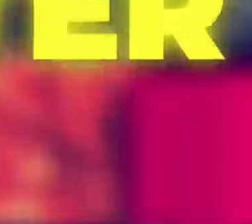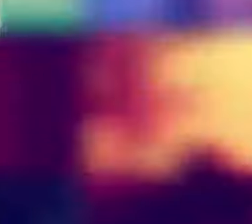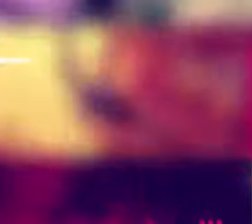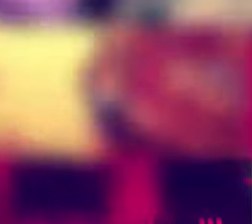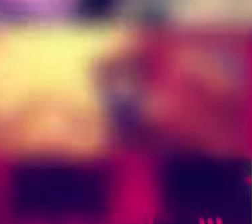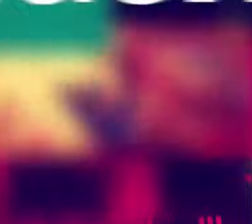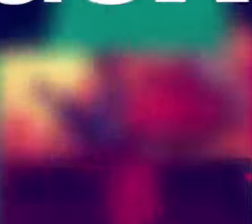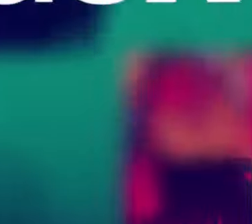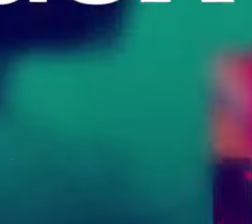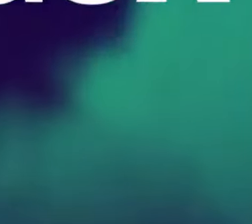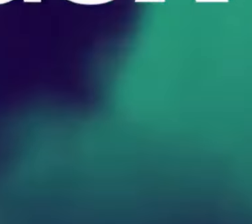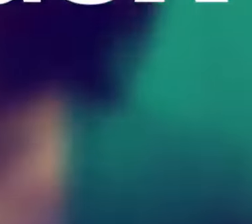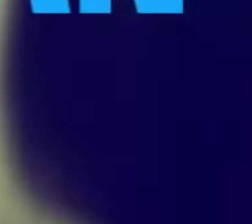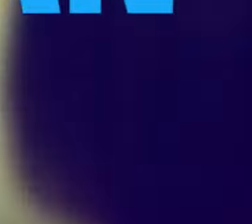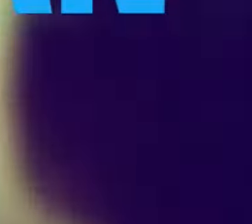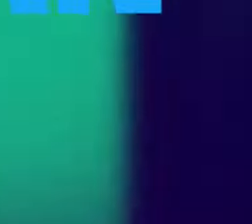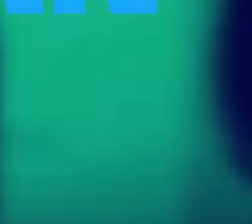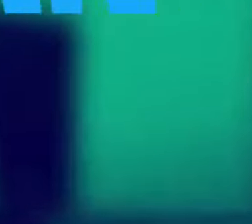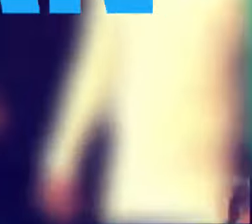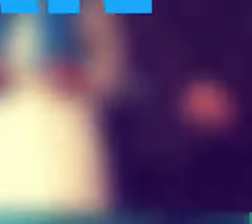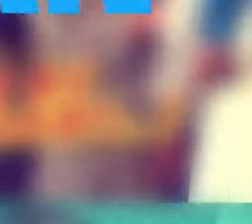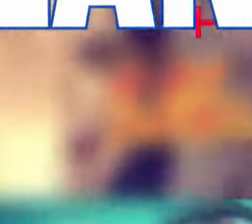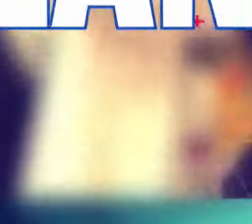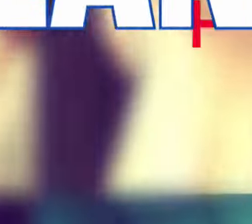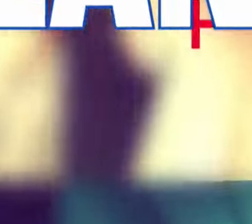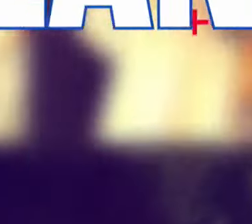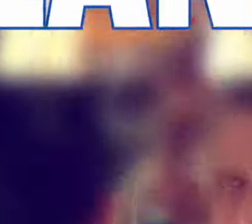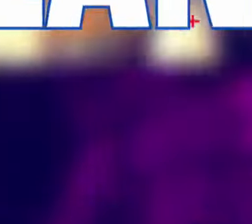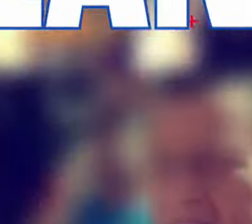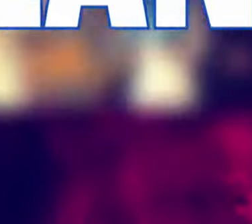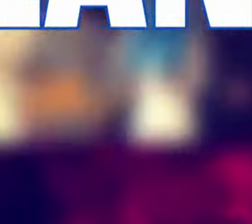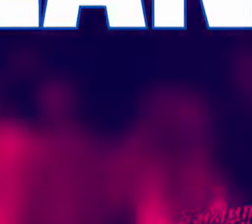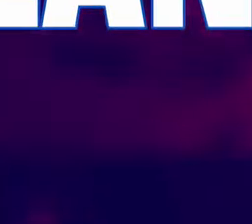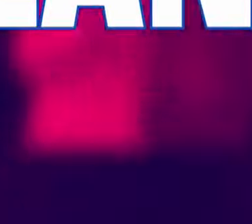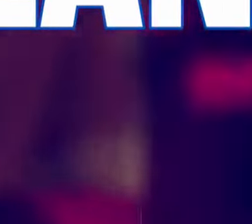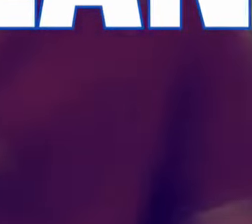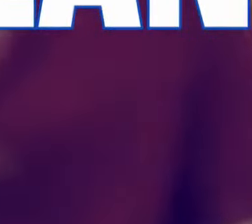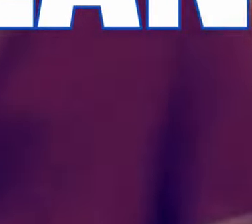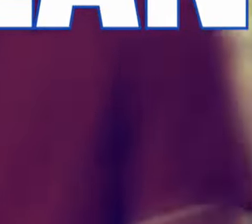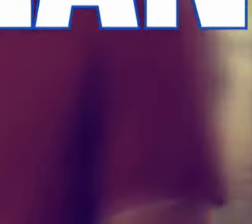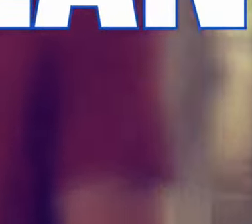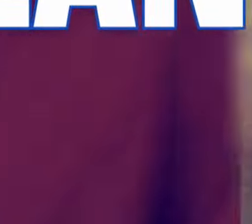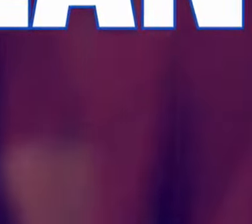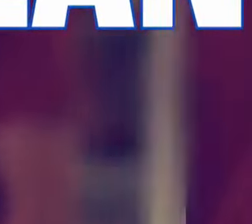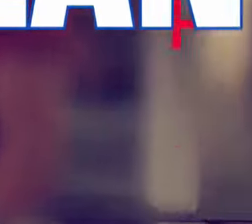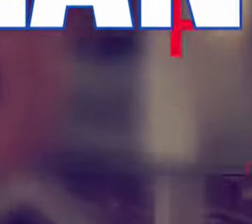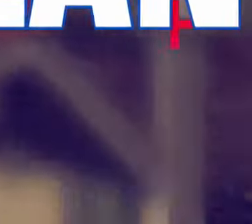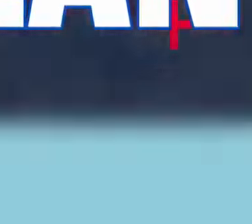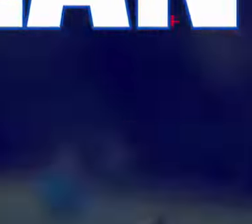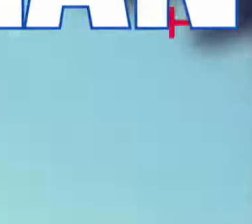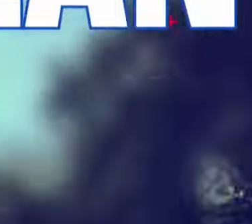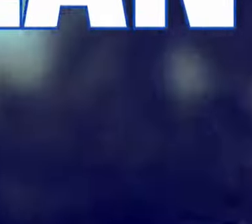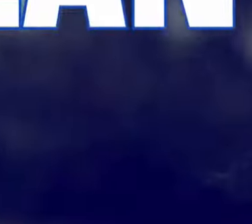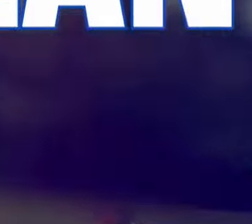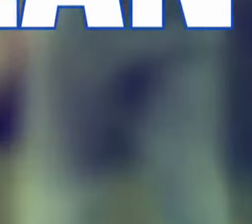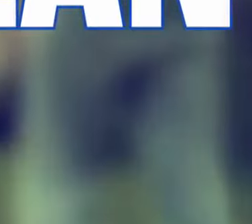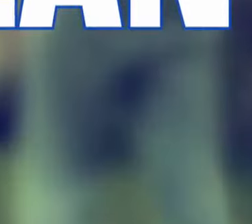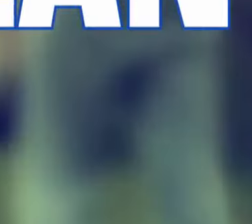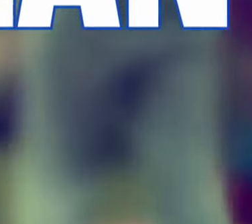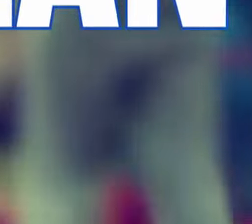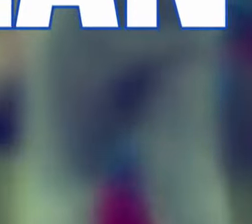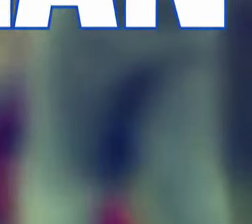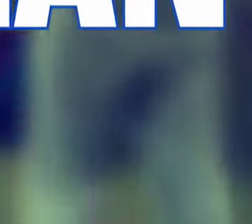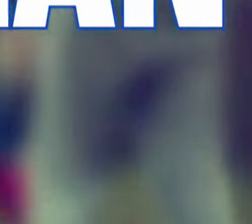blockbuster lokal dan antarabangsa, penerbitan yang ada elemen ASEAN kerana Malaysia akan menjadi pengerusi ASEAN pada